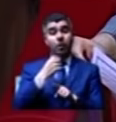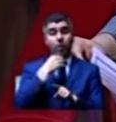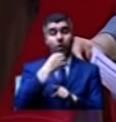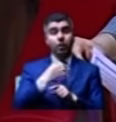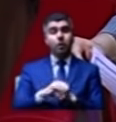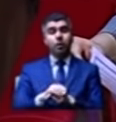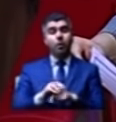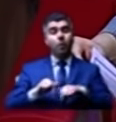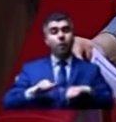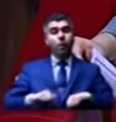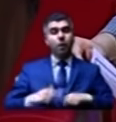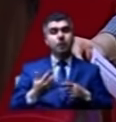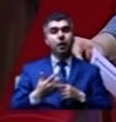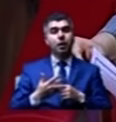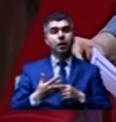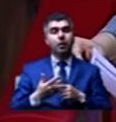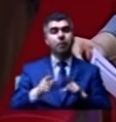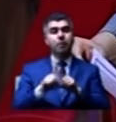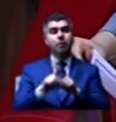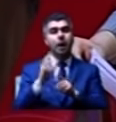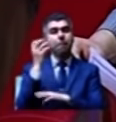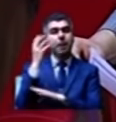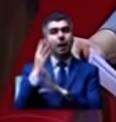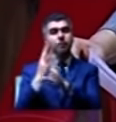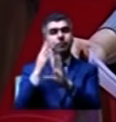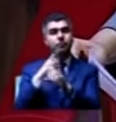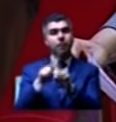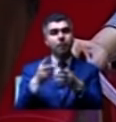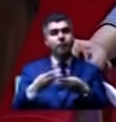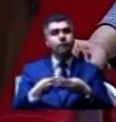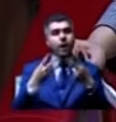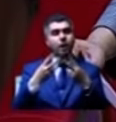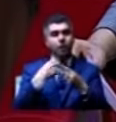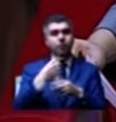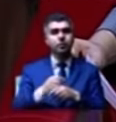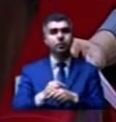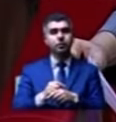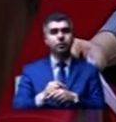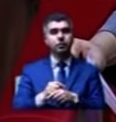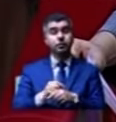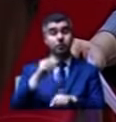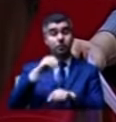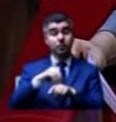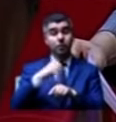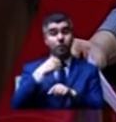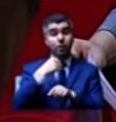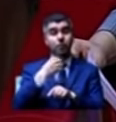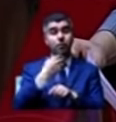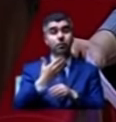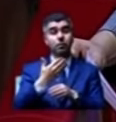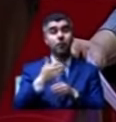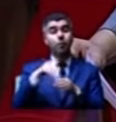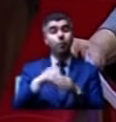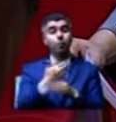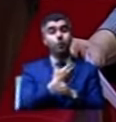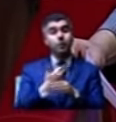بأن الوزارة الوصية ديال البيئة أصدرت بلاغا في هذا الموضوع، وبإمكان مؤسساتكم الموقرة ولا